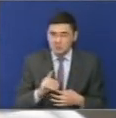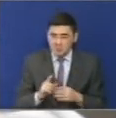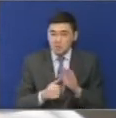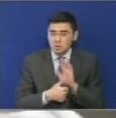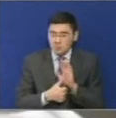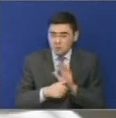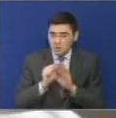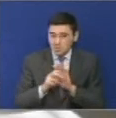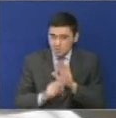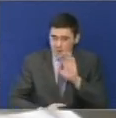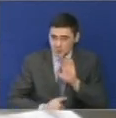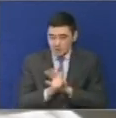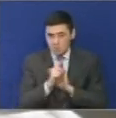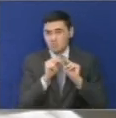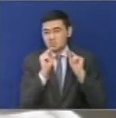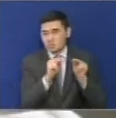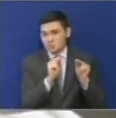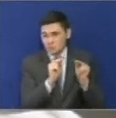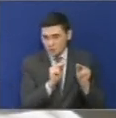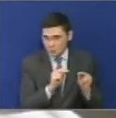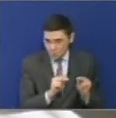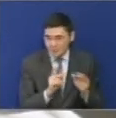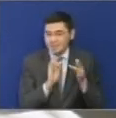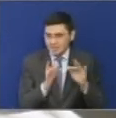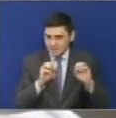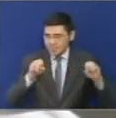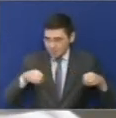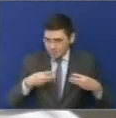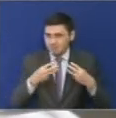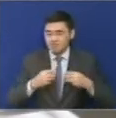қашықтықтан оқыту бағдарламасы бойынша бастап кеттік.